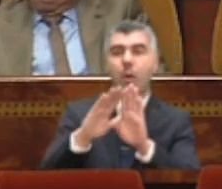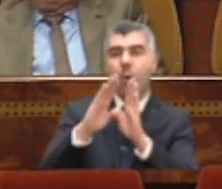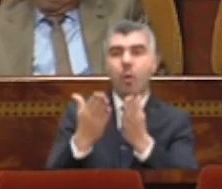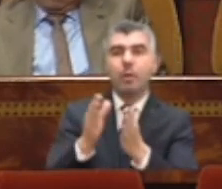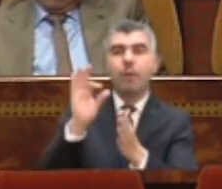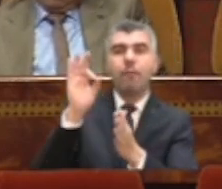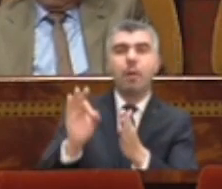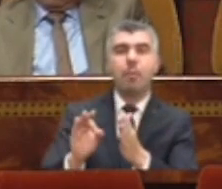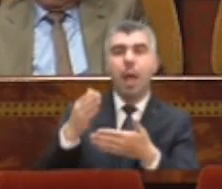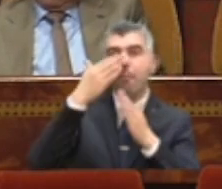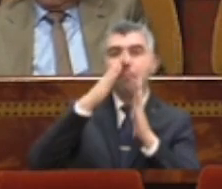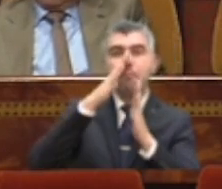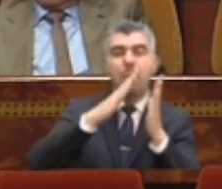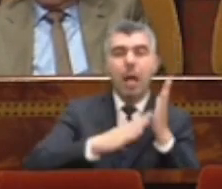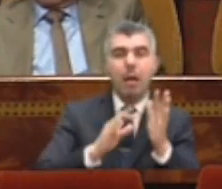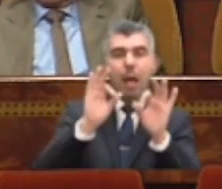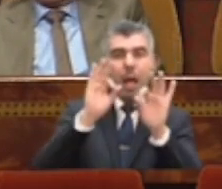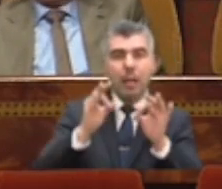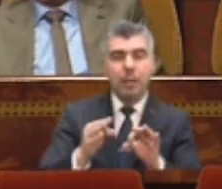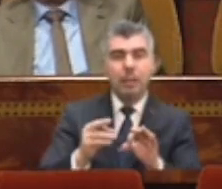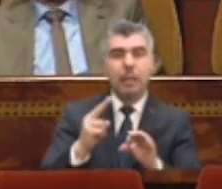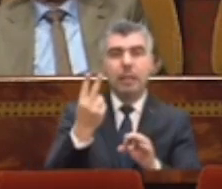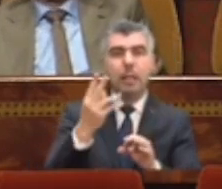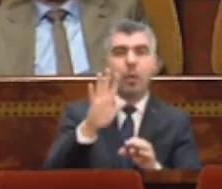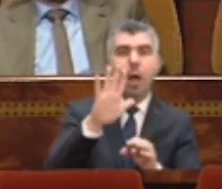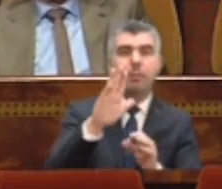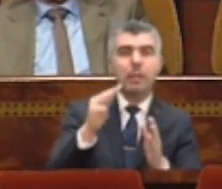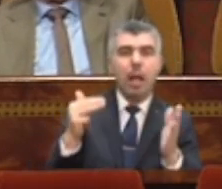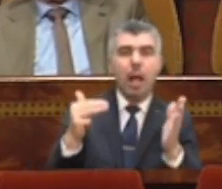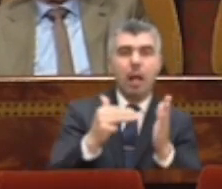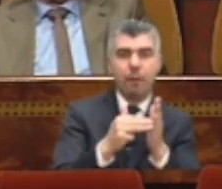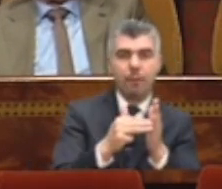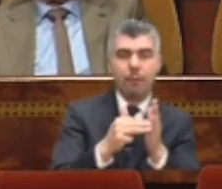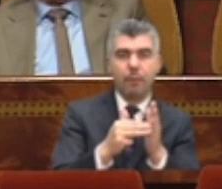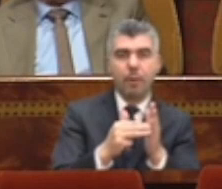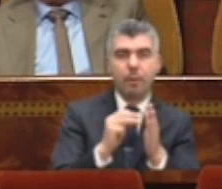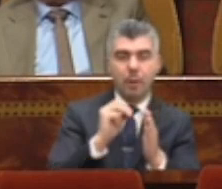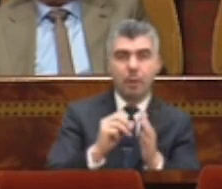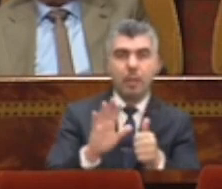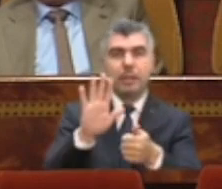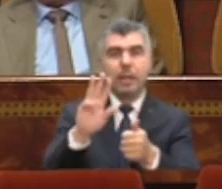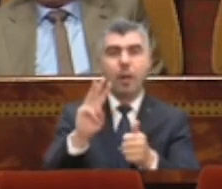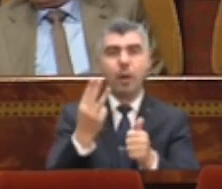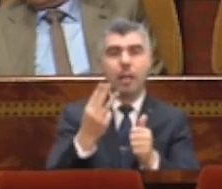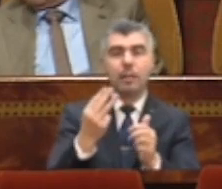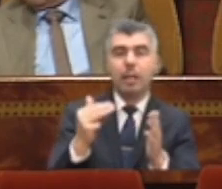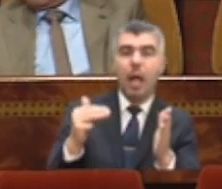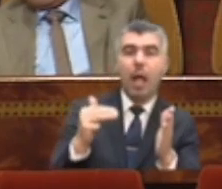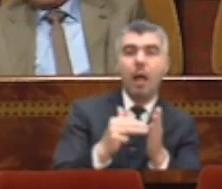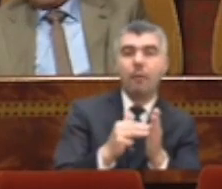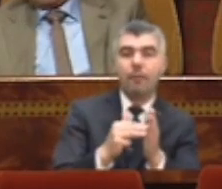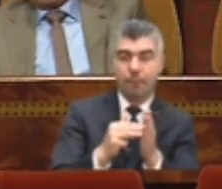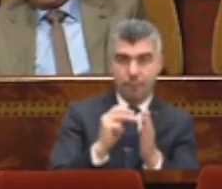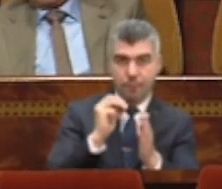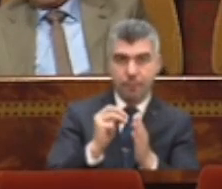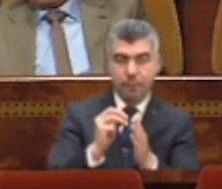ببلادنا، والتي يزيد عددها من 52,000 مسجد، أي أن هناك 36,000 كما أشرتم السيد